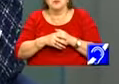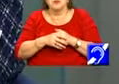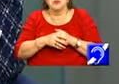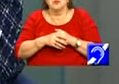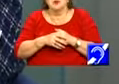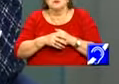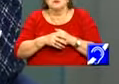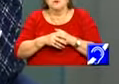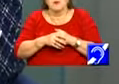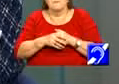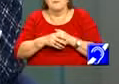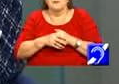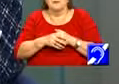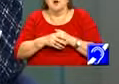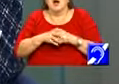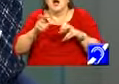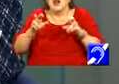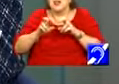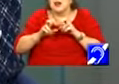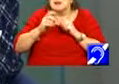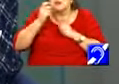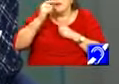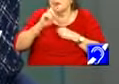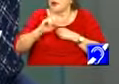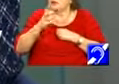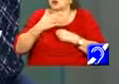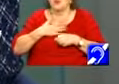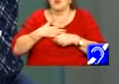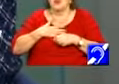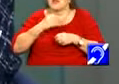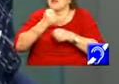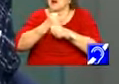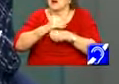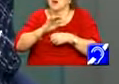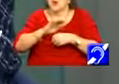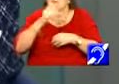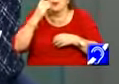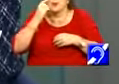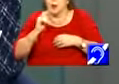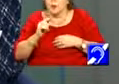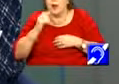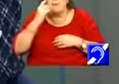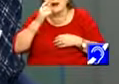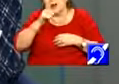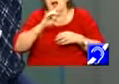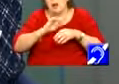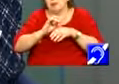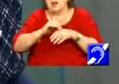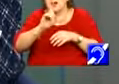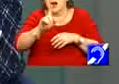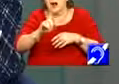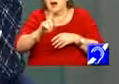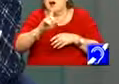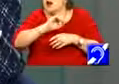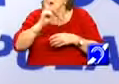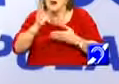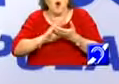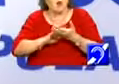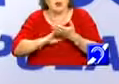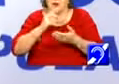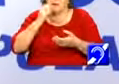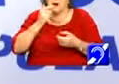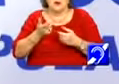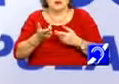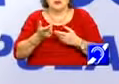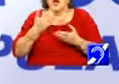această foarte mare reticență, după opinia mea medicală, total nejustificată, pentru că acestea